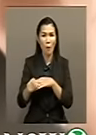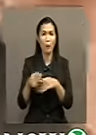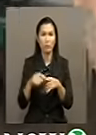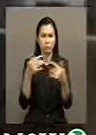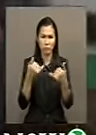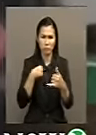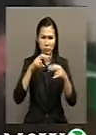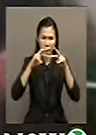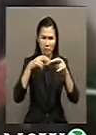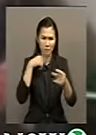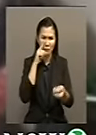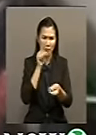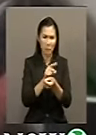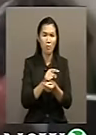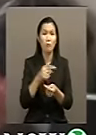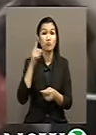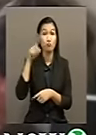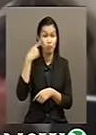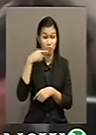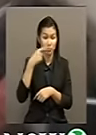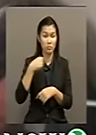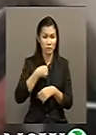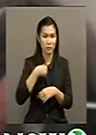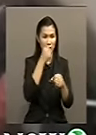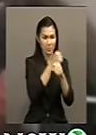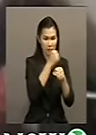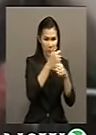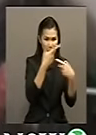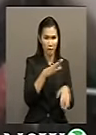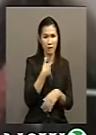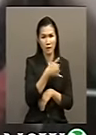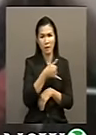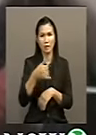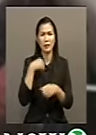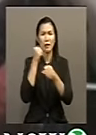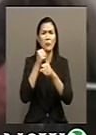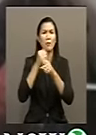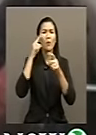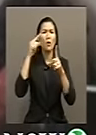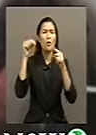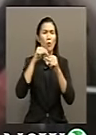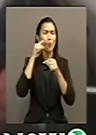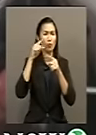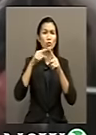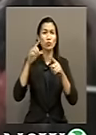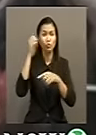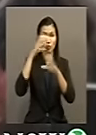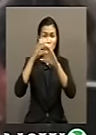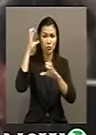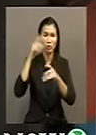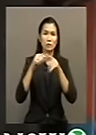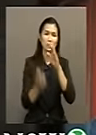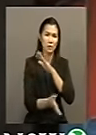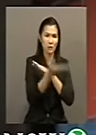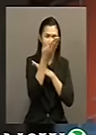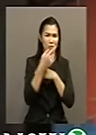การสอบสวนพบว่าผู้เสียชีวิตกลับจากทำงานโดยปกติก็จะเป็นพนักงานรถทัวร์กลับมาช่วงเช้าๆแต่พอ9โมงเช้า